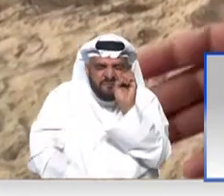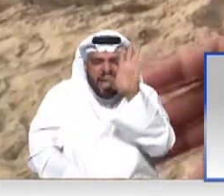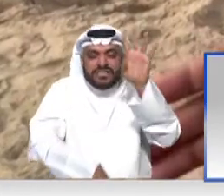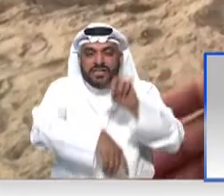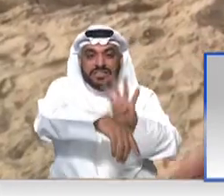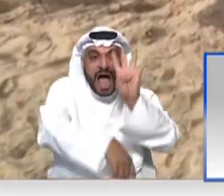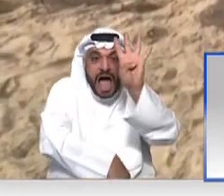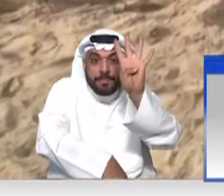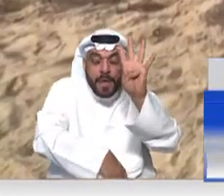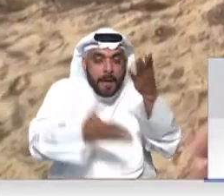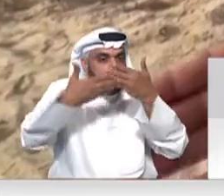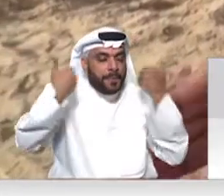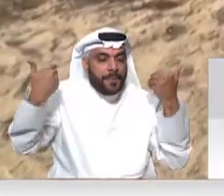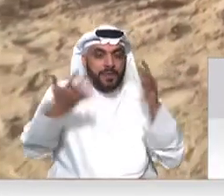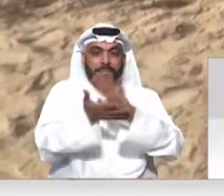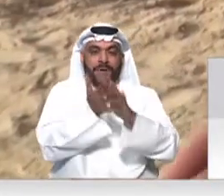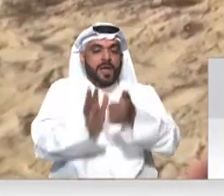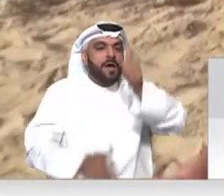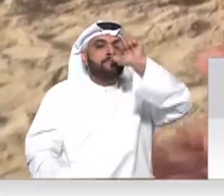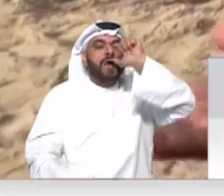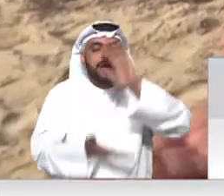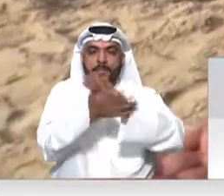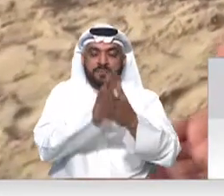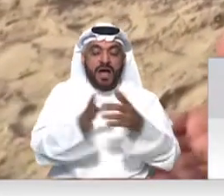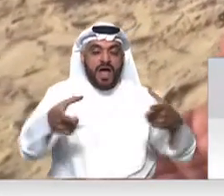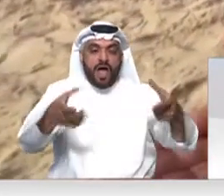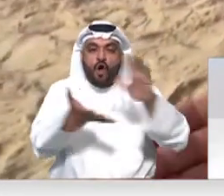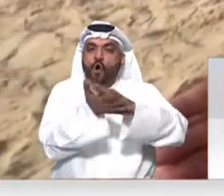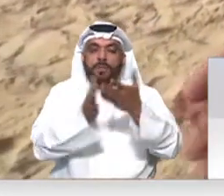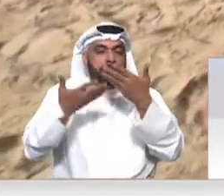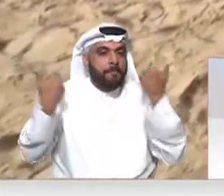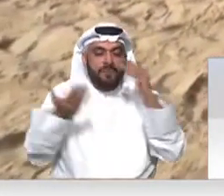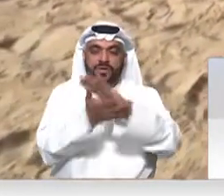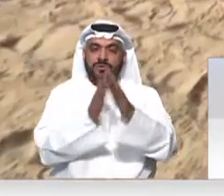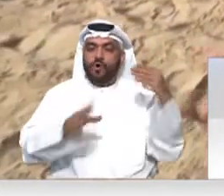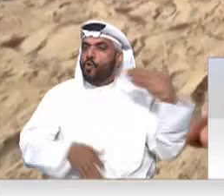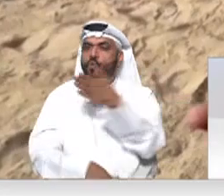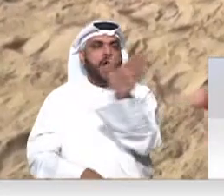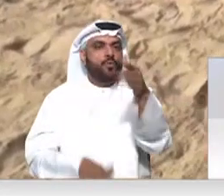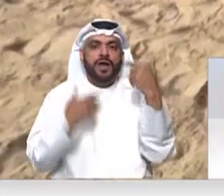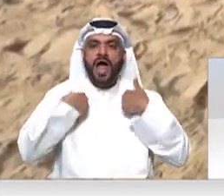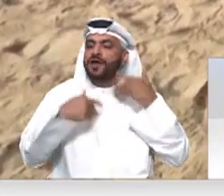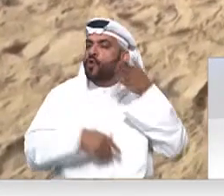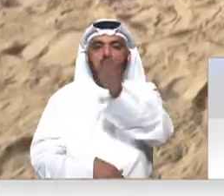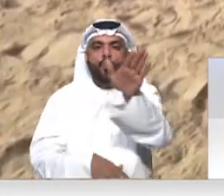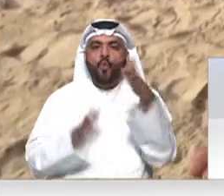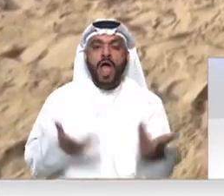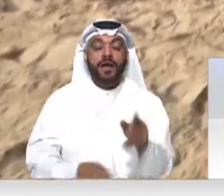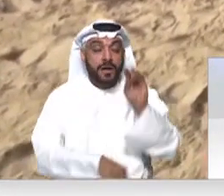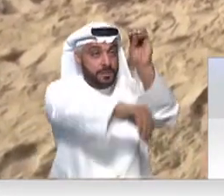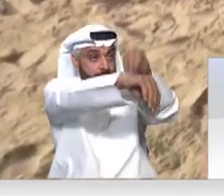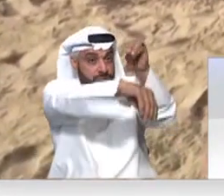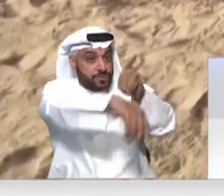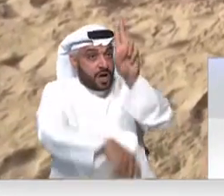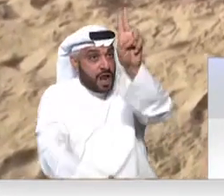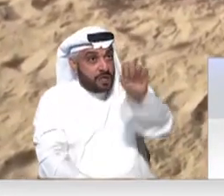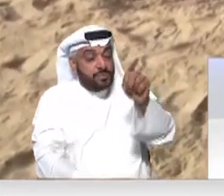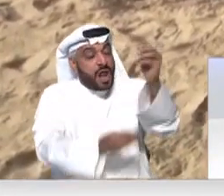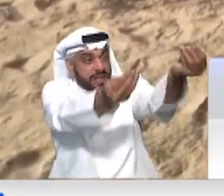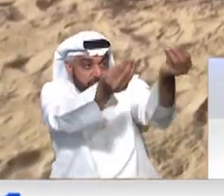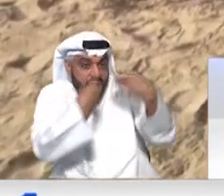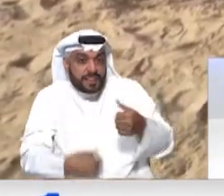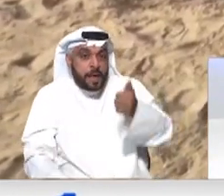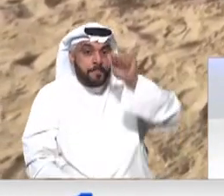في خبز طيب الميه انقطعت والخبز انقطعت لمين نروح احنا احنا بنطالب الامم المتحده توفير المياه نا توفير